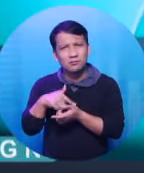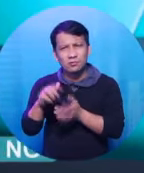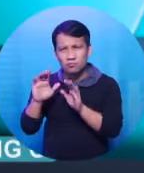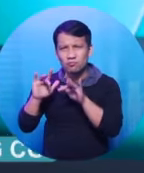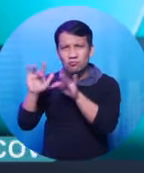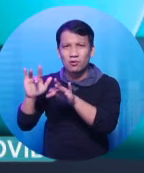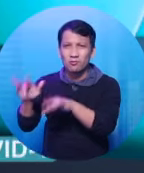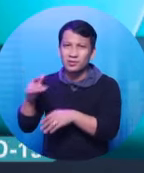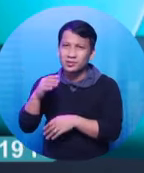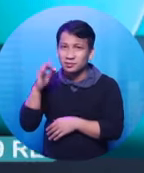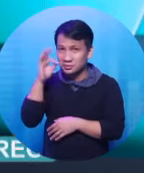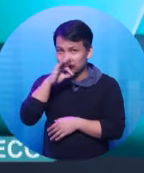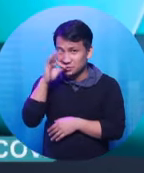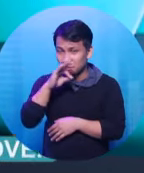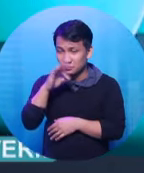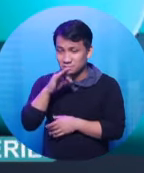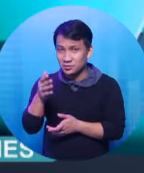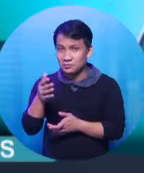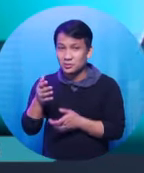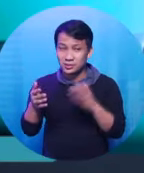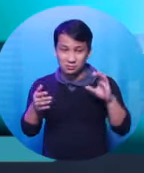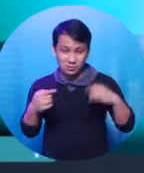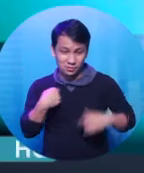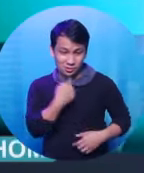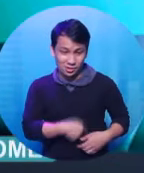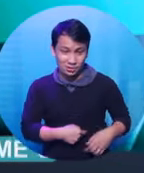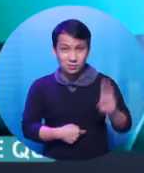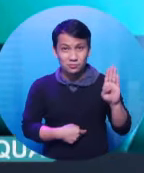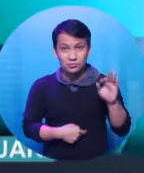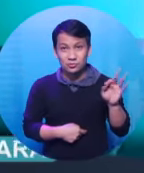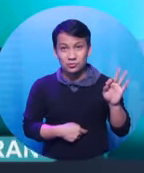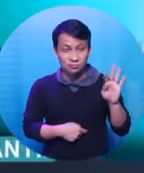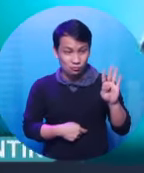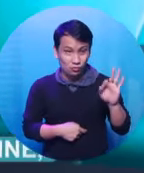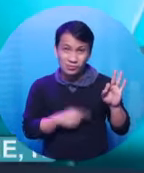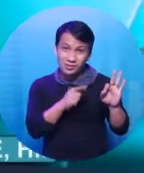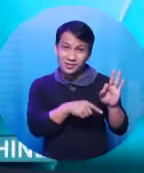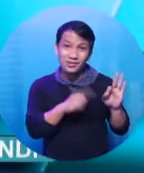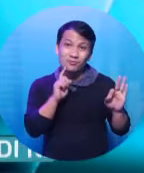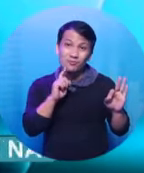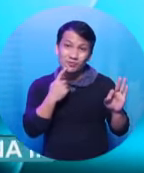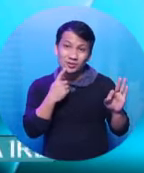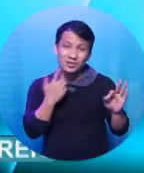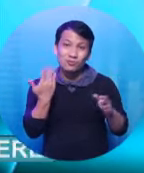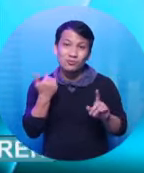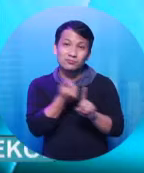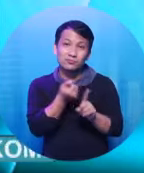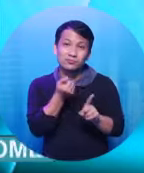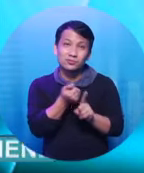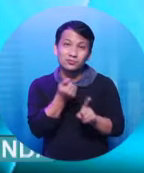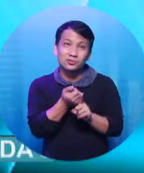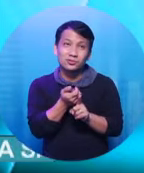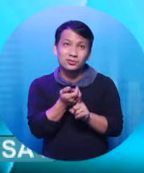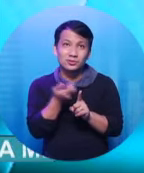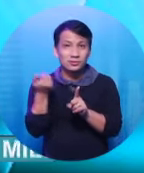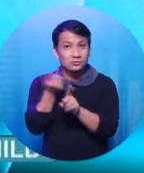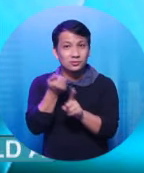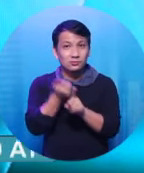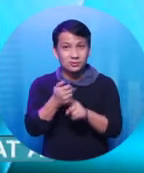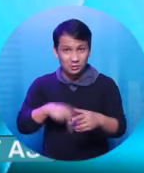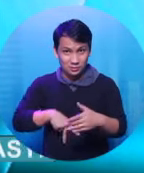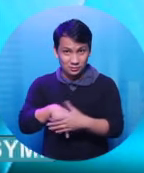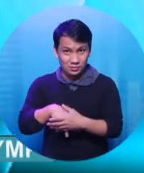isang Pinay sa kamay ng kanyang Chinese boyfriend dahil naman po sa selos. Nagawa po siyang bugbugin habang siya po'y